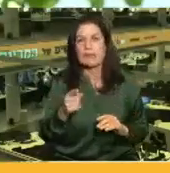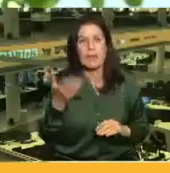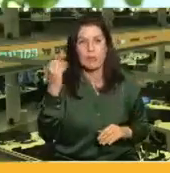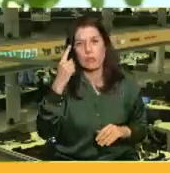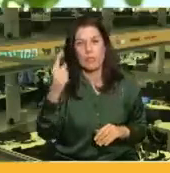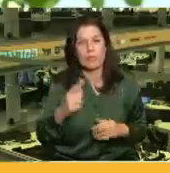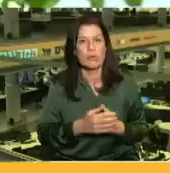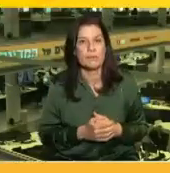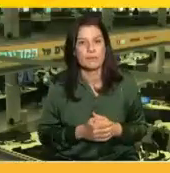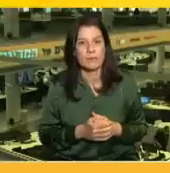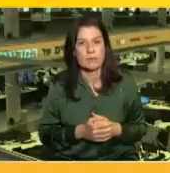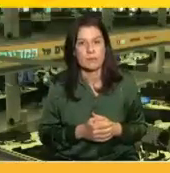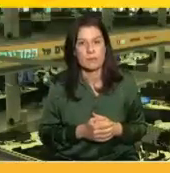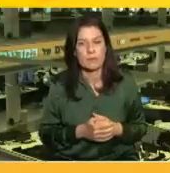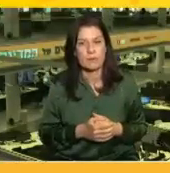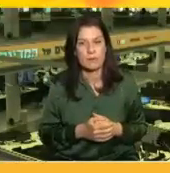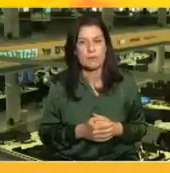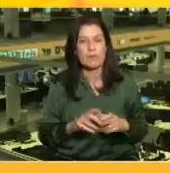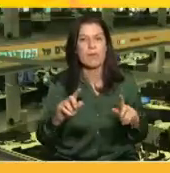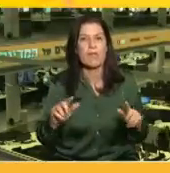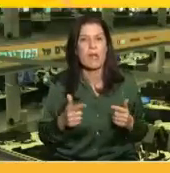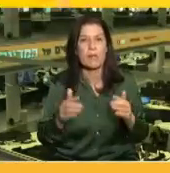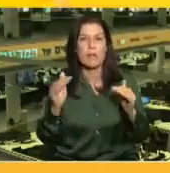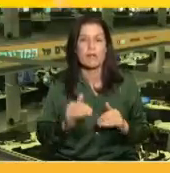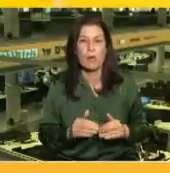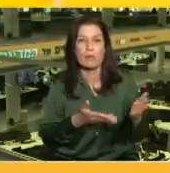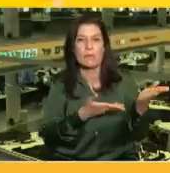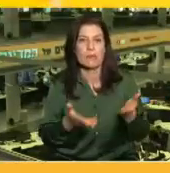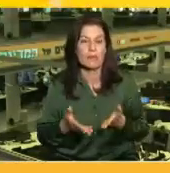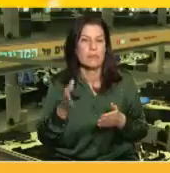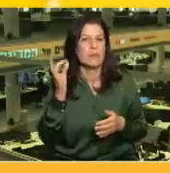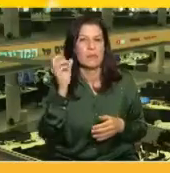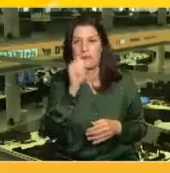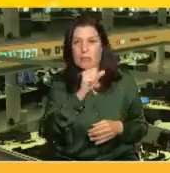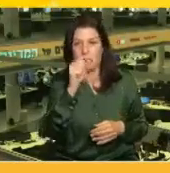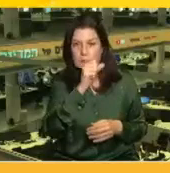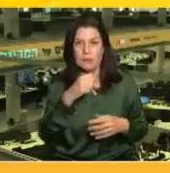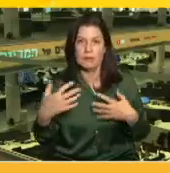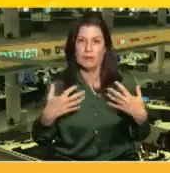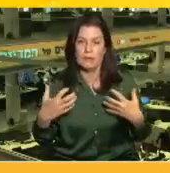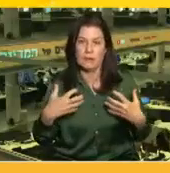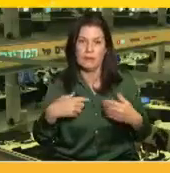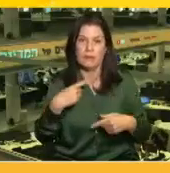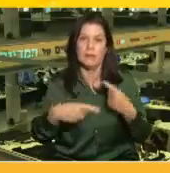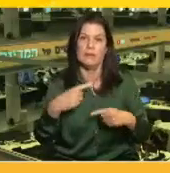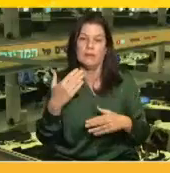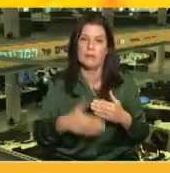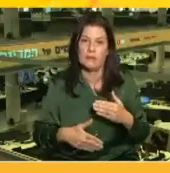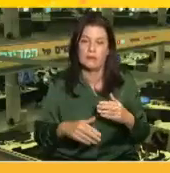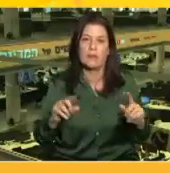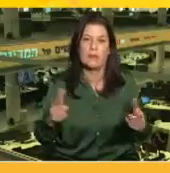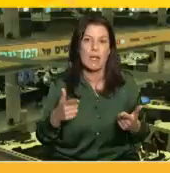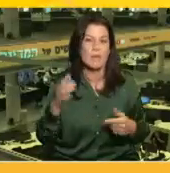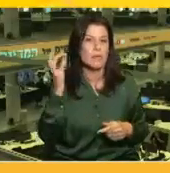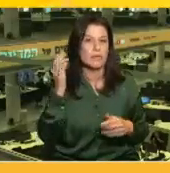אומרת... למה פחות מזמינים זמרות להופעות בשנים האחרונות בישראל? למה נשים